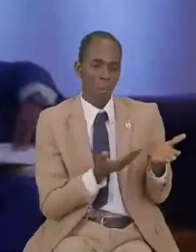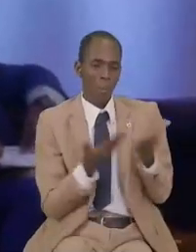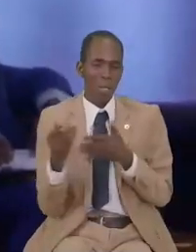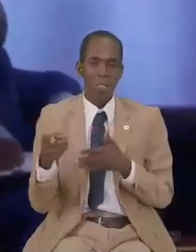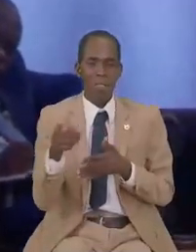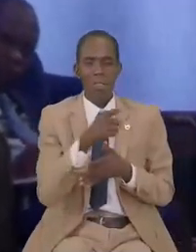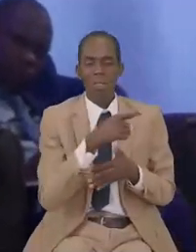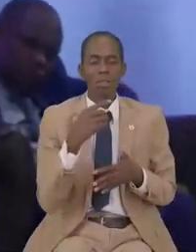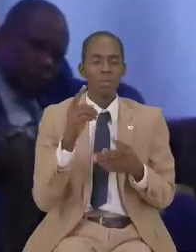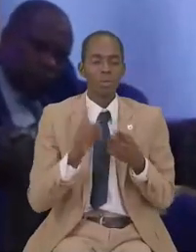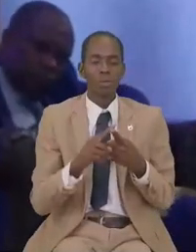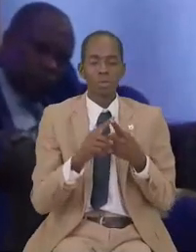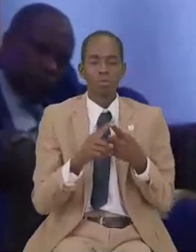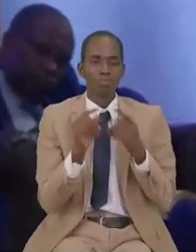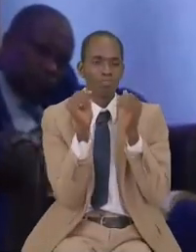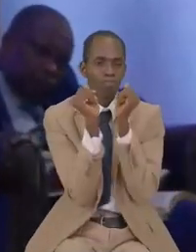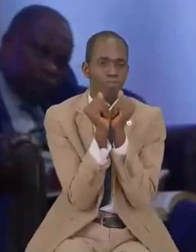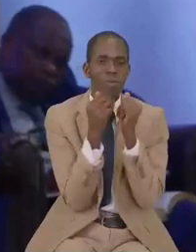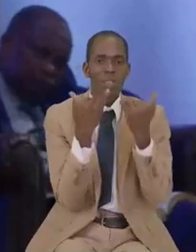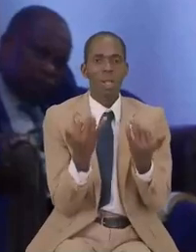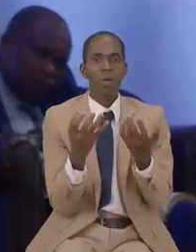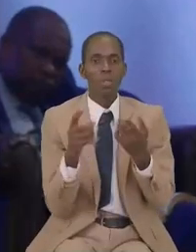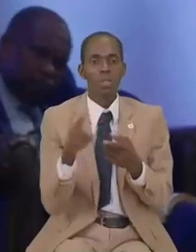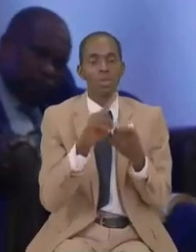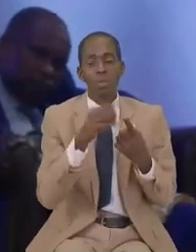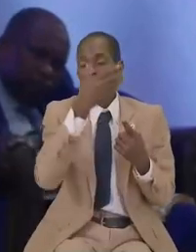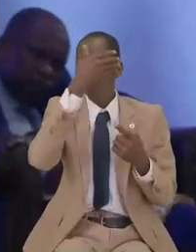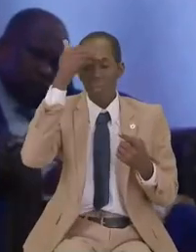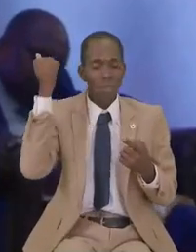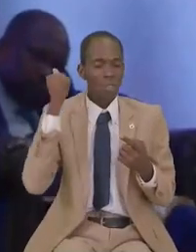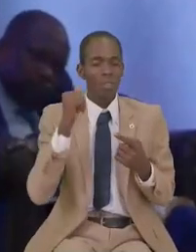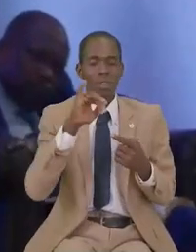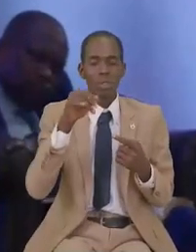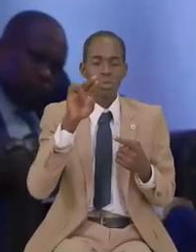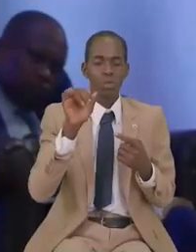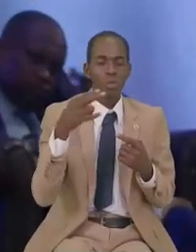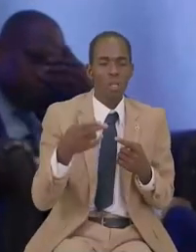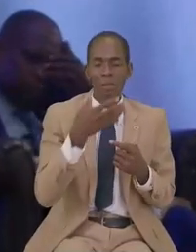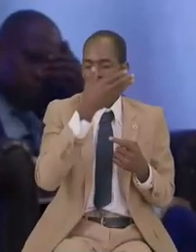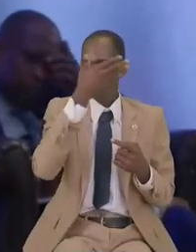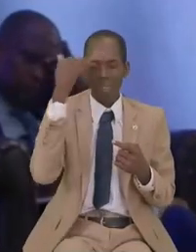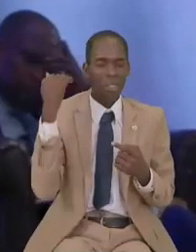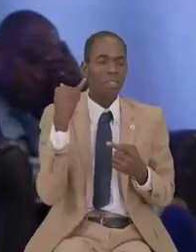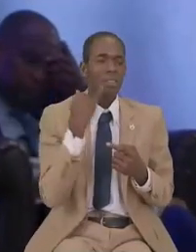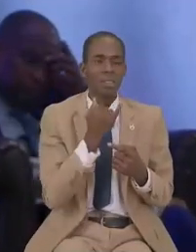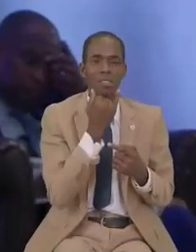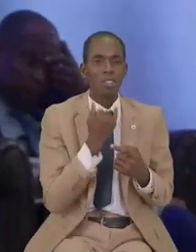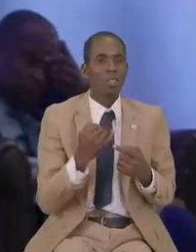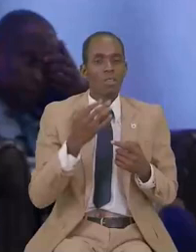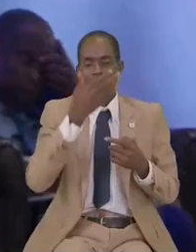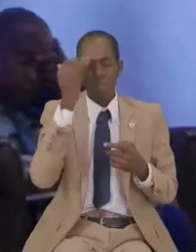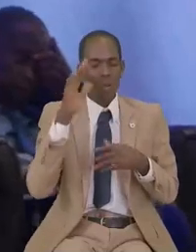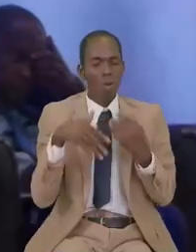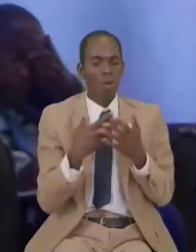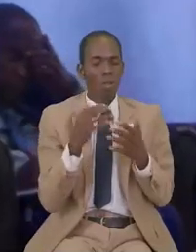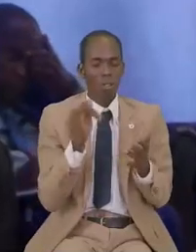qu'ils oublient Jérusalem, qu'ils oublient Juda, qu'ils oublient toutes ces chansons qu'ils chantaient au Créateur. Que nous allons